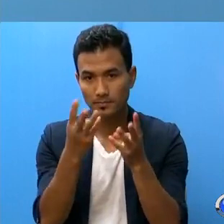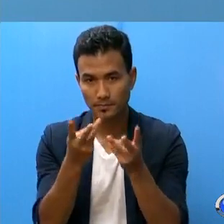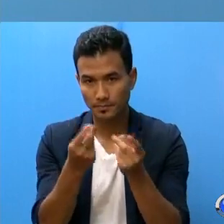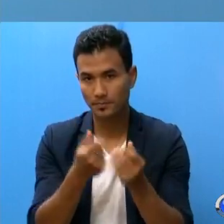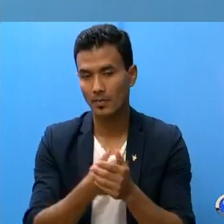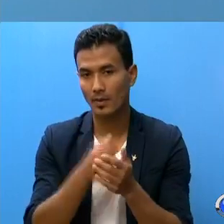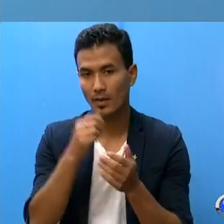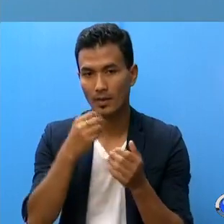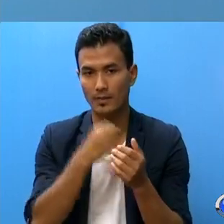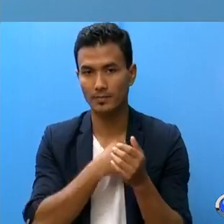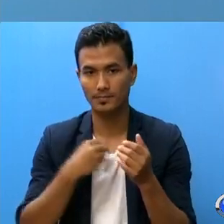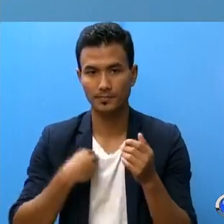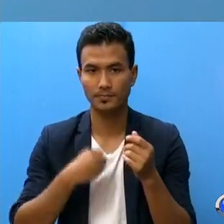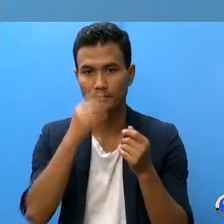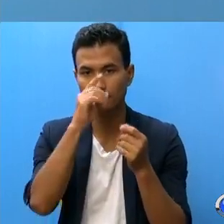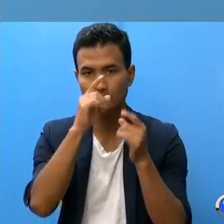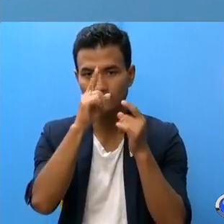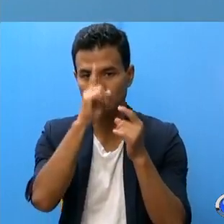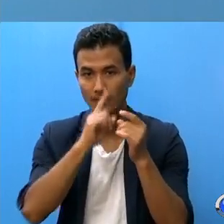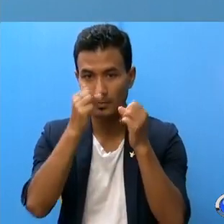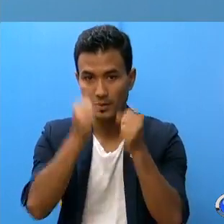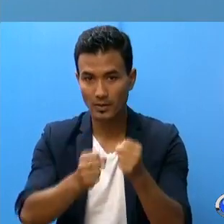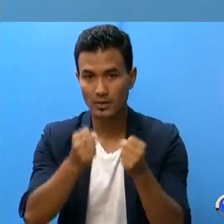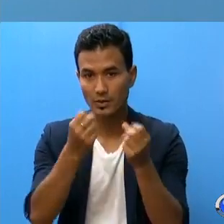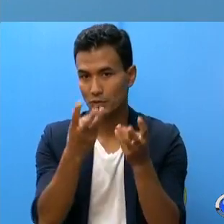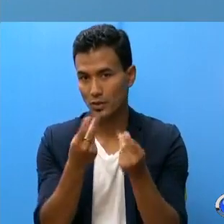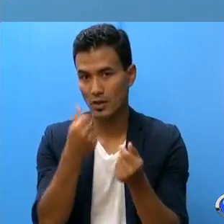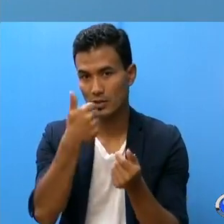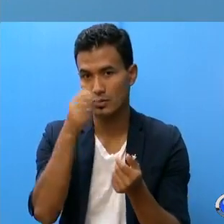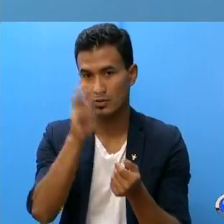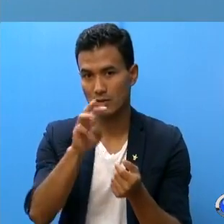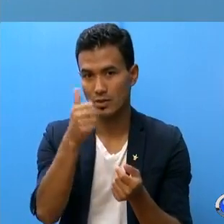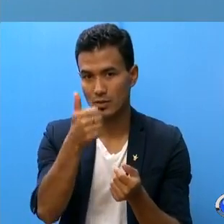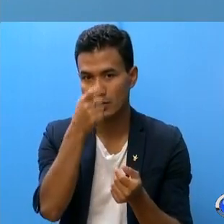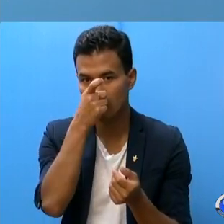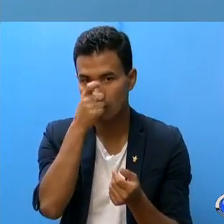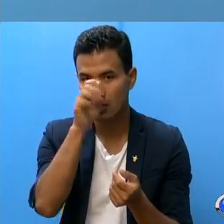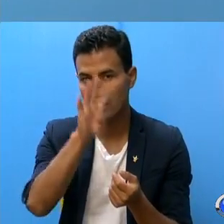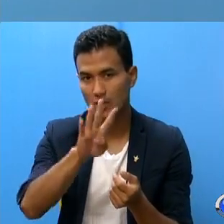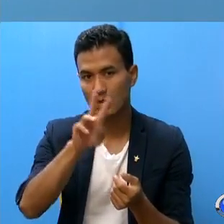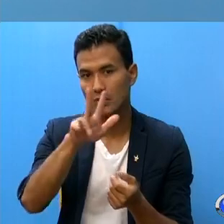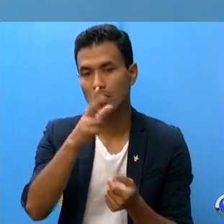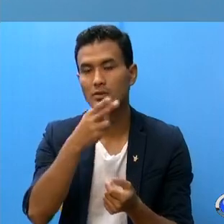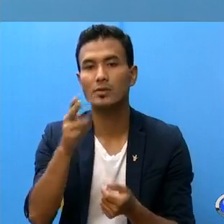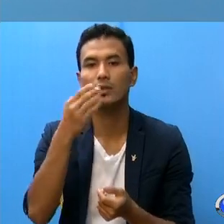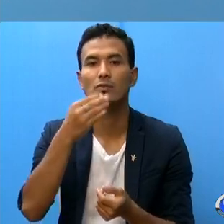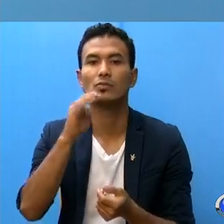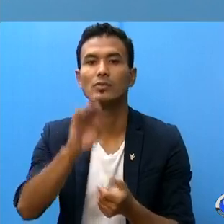आईसोलेशन मा रहनु भायको छ रा एसमा चाहजार छासे और चालिस उन्यूंच चा